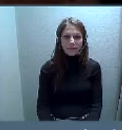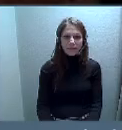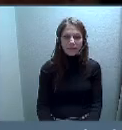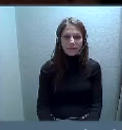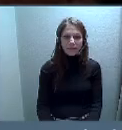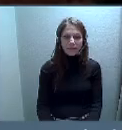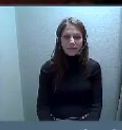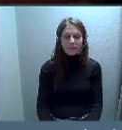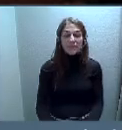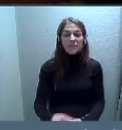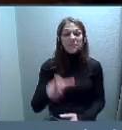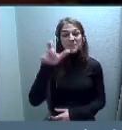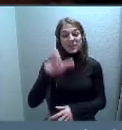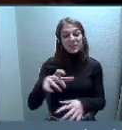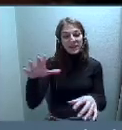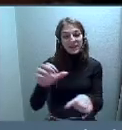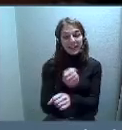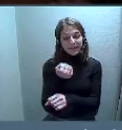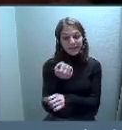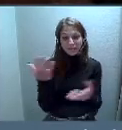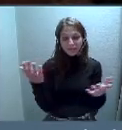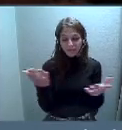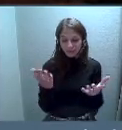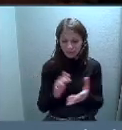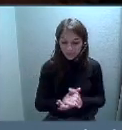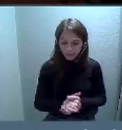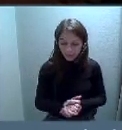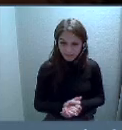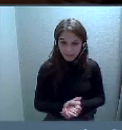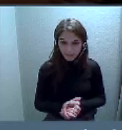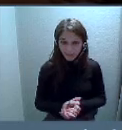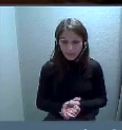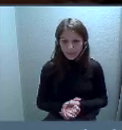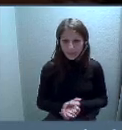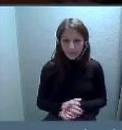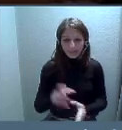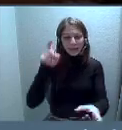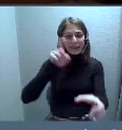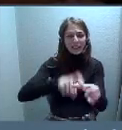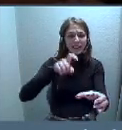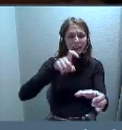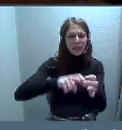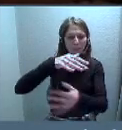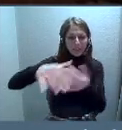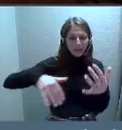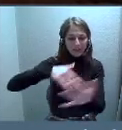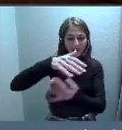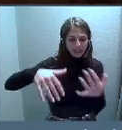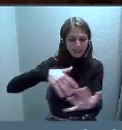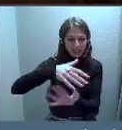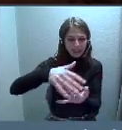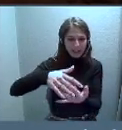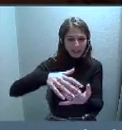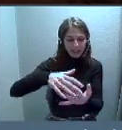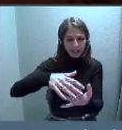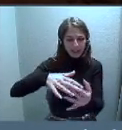Le lauréat est le syndicat mixte d'aménagement touristique de l'Aulne et de Lierre, le SMATA, dans le Finistère.